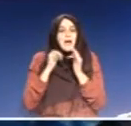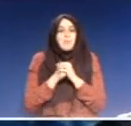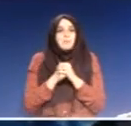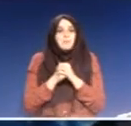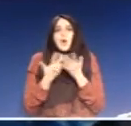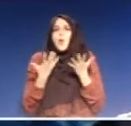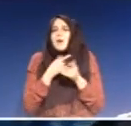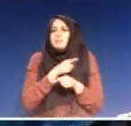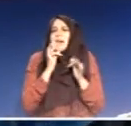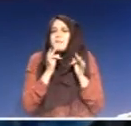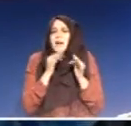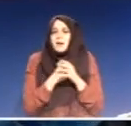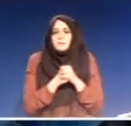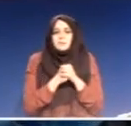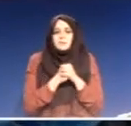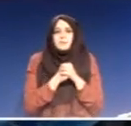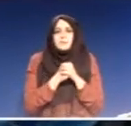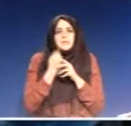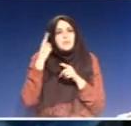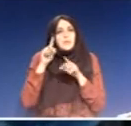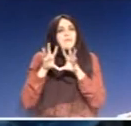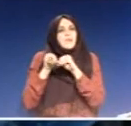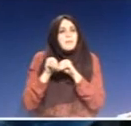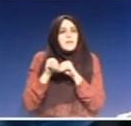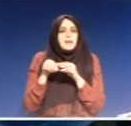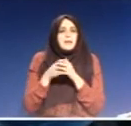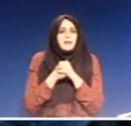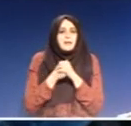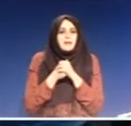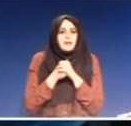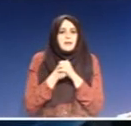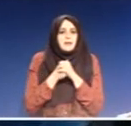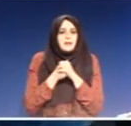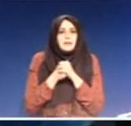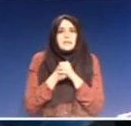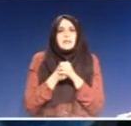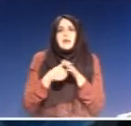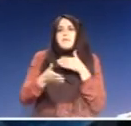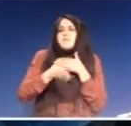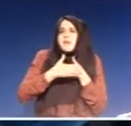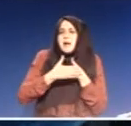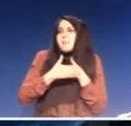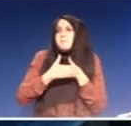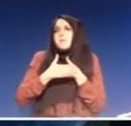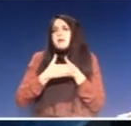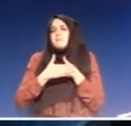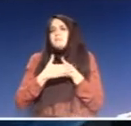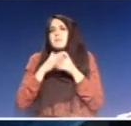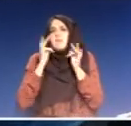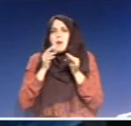تعمل الملف هذا ملف قسمة لعائله بما اربعه ذكور وفتاتين. داكون